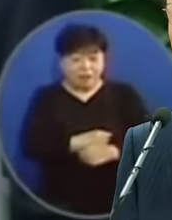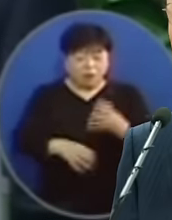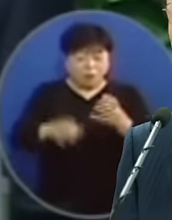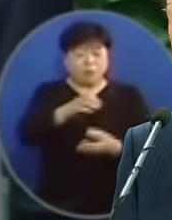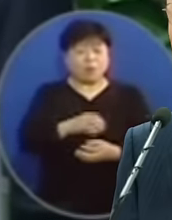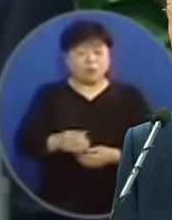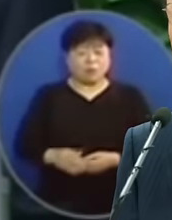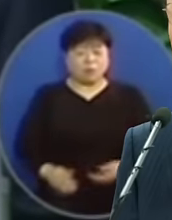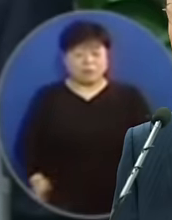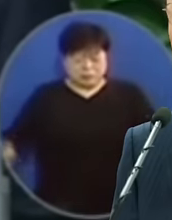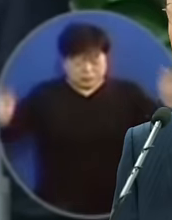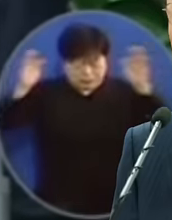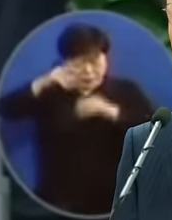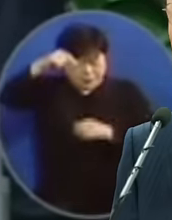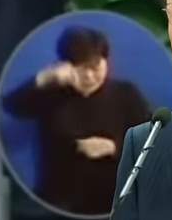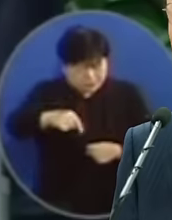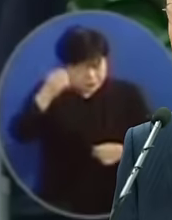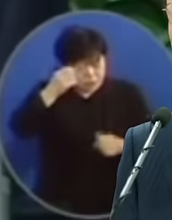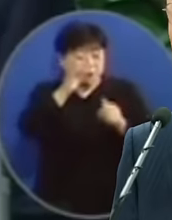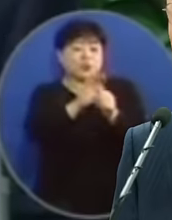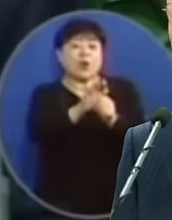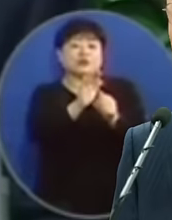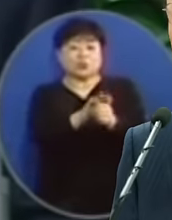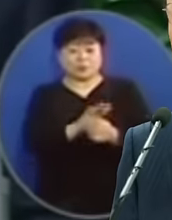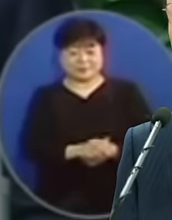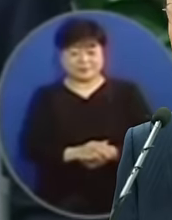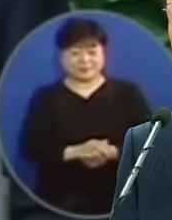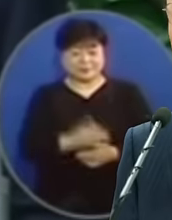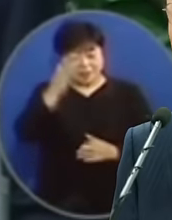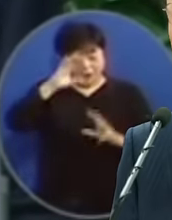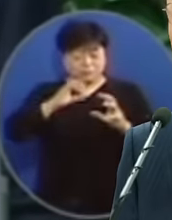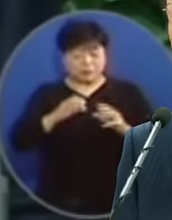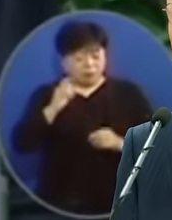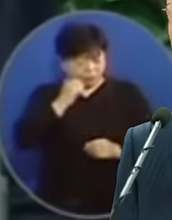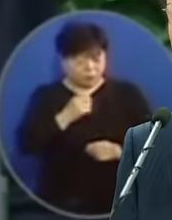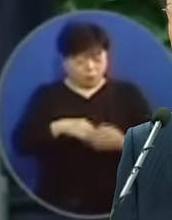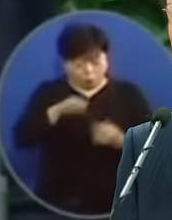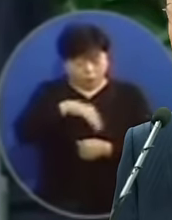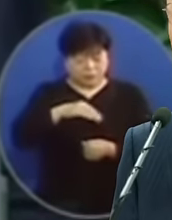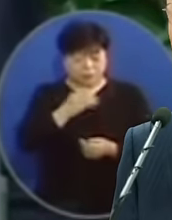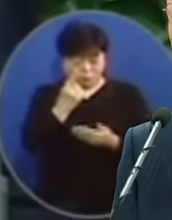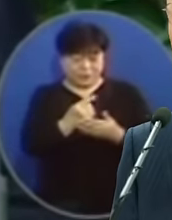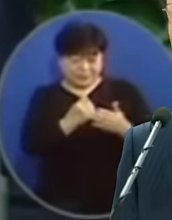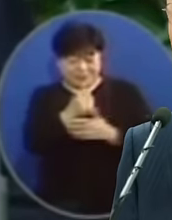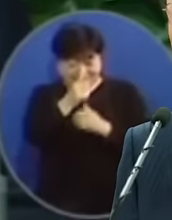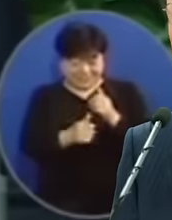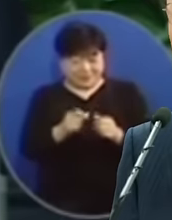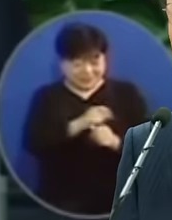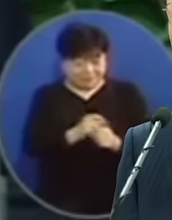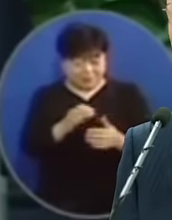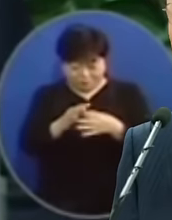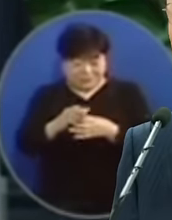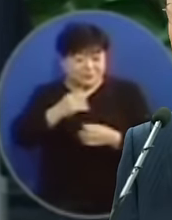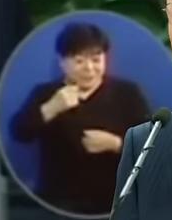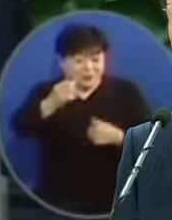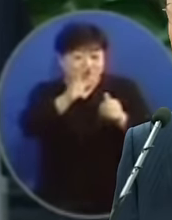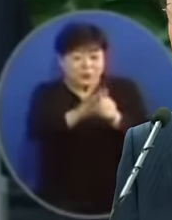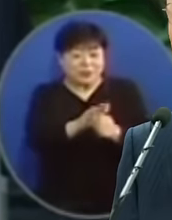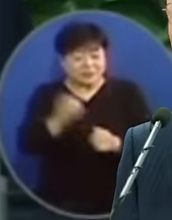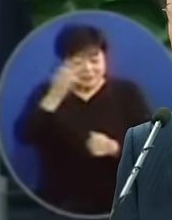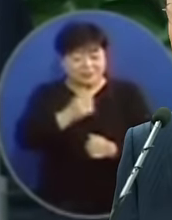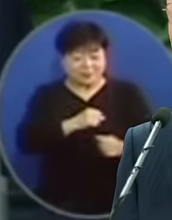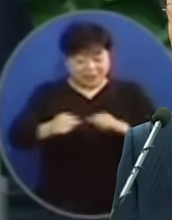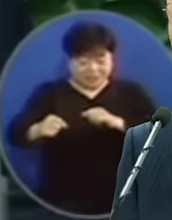혼돈하고 흑암이 깊어야 성령이 역사하는 것입니다. 한국에 그런 어려운 환경이 되게 오니까 하나님이 특별히 관심을 가지고